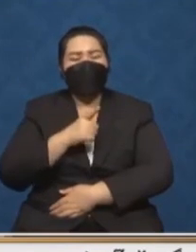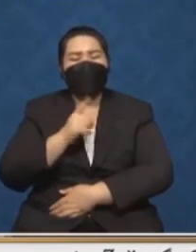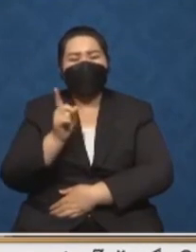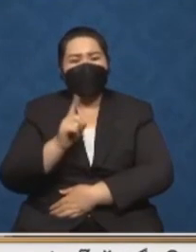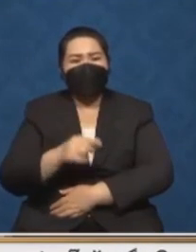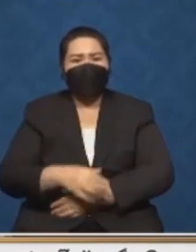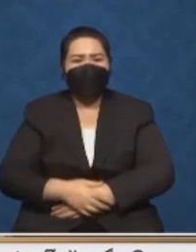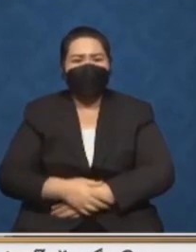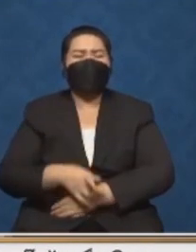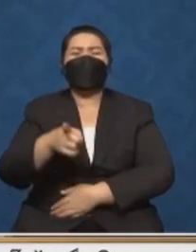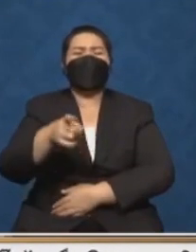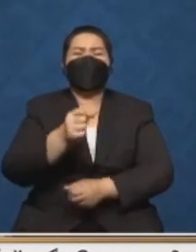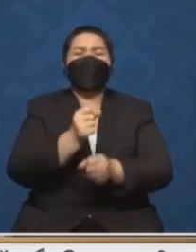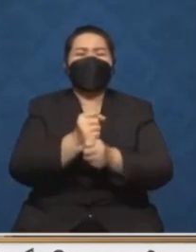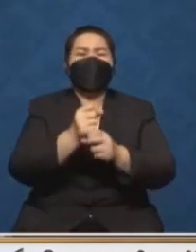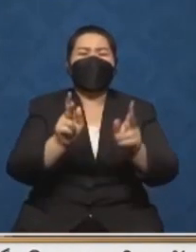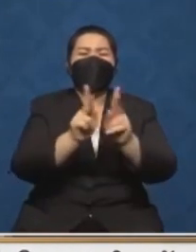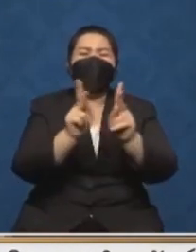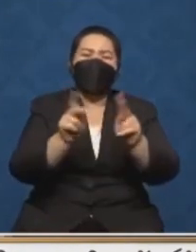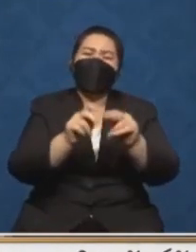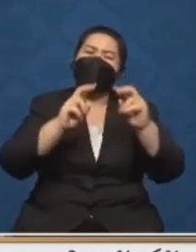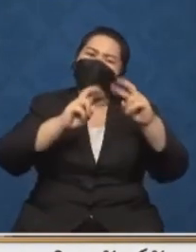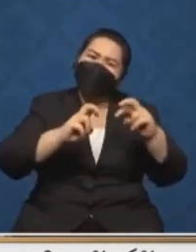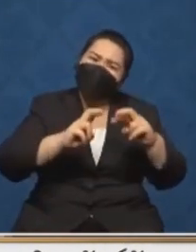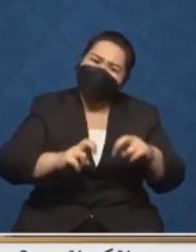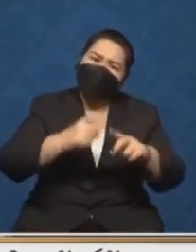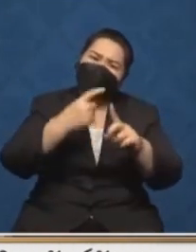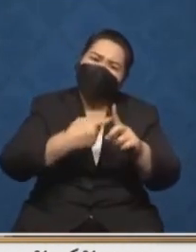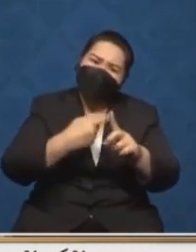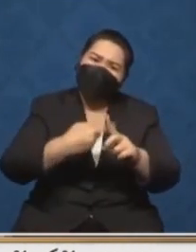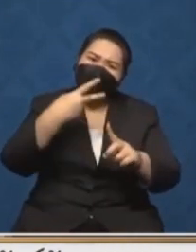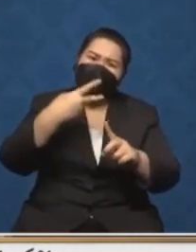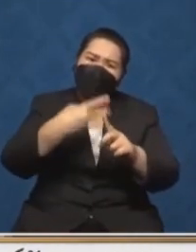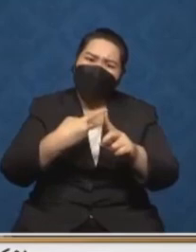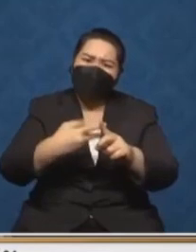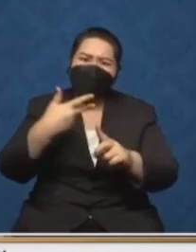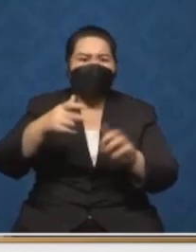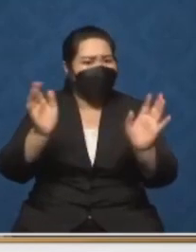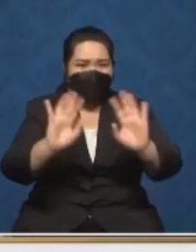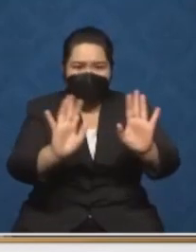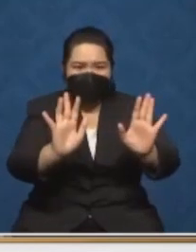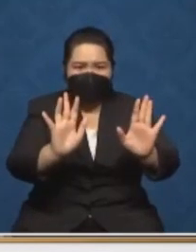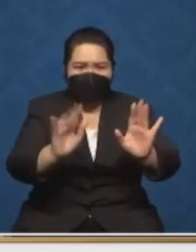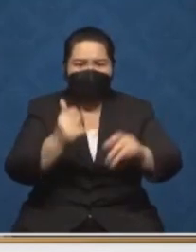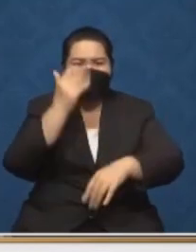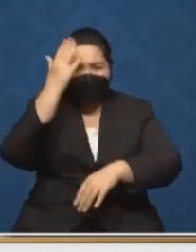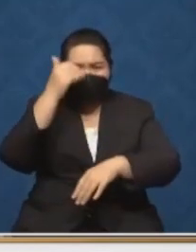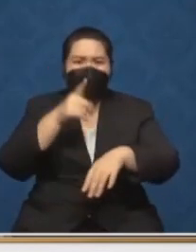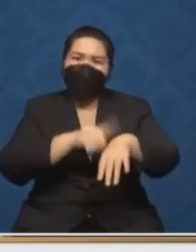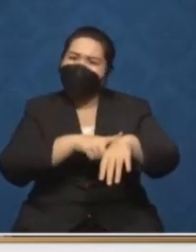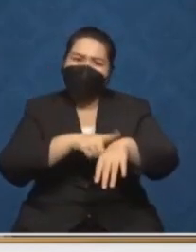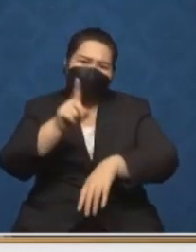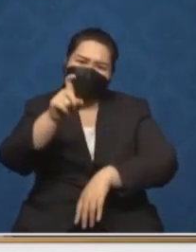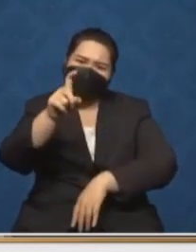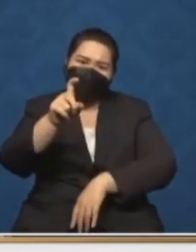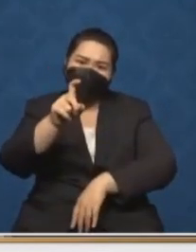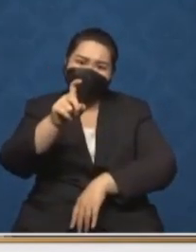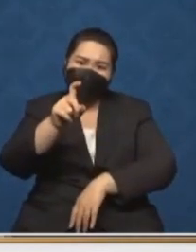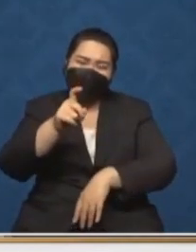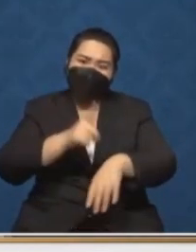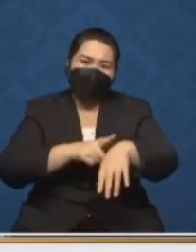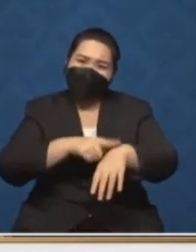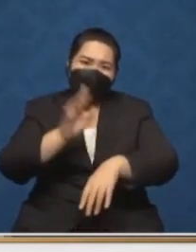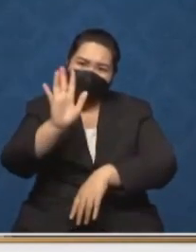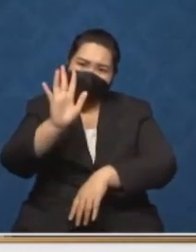ให้ไปตั้งกรรมธิการศึกษา 2-3 เดือน ไม่มคผสงครับแตมัจะช้าไป ไม่ทันการ